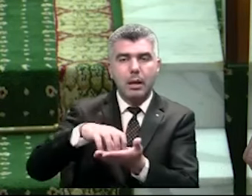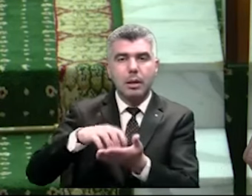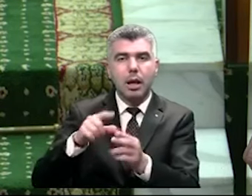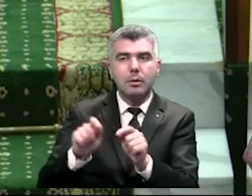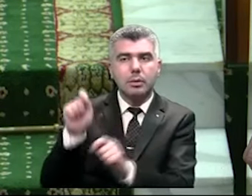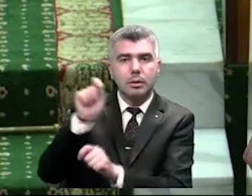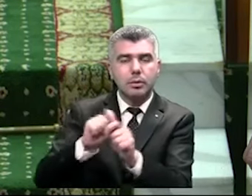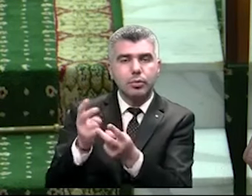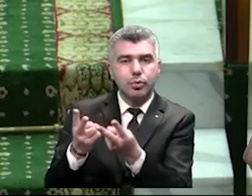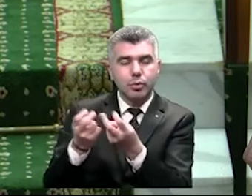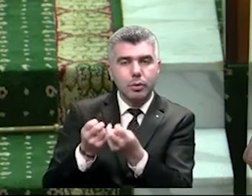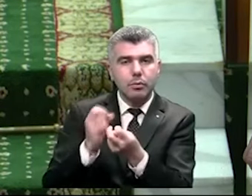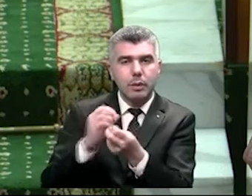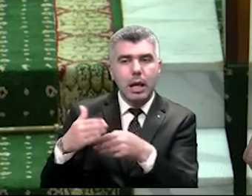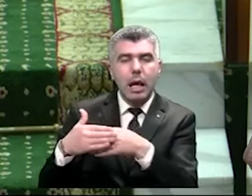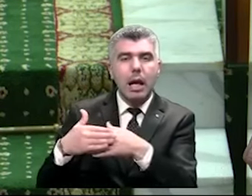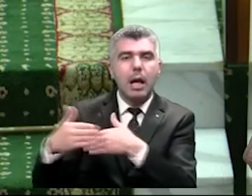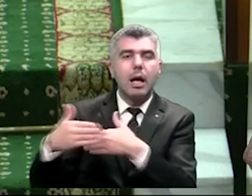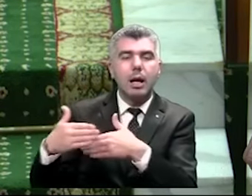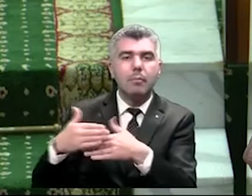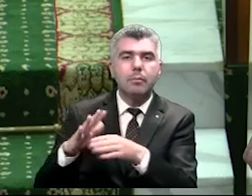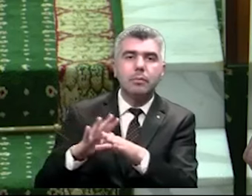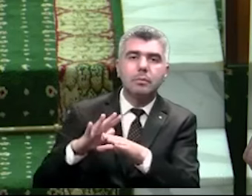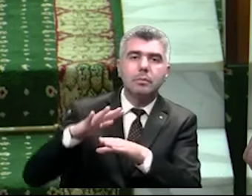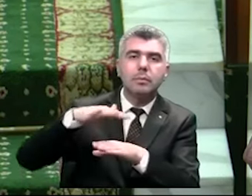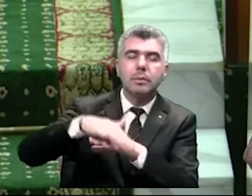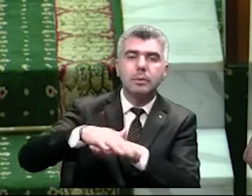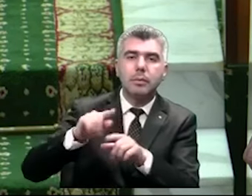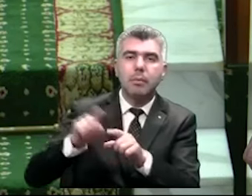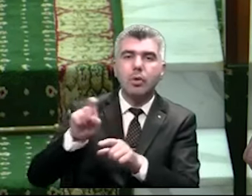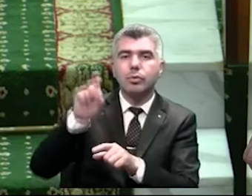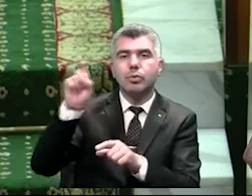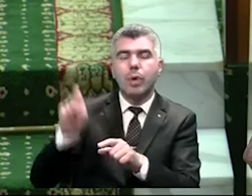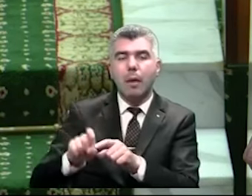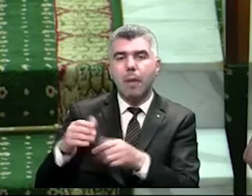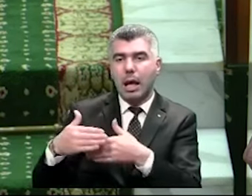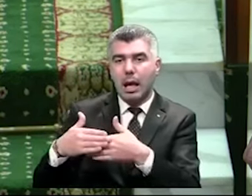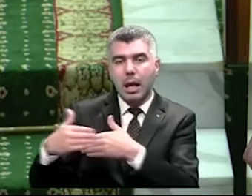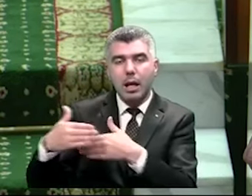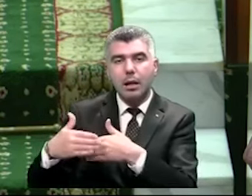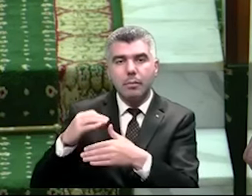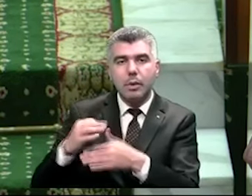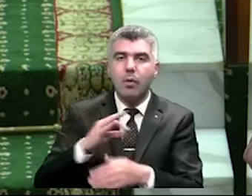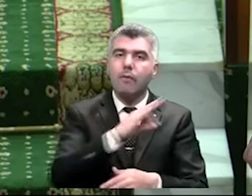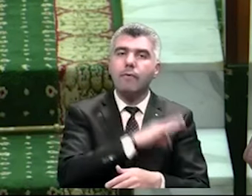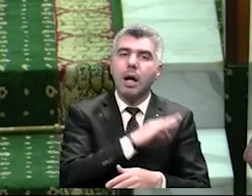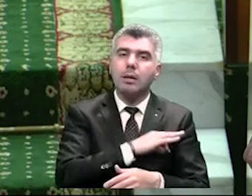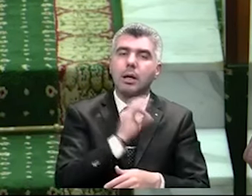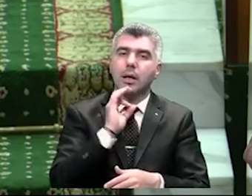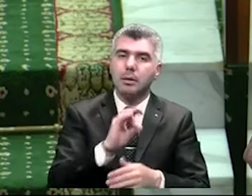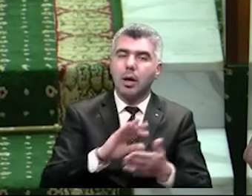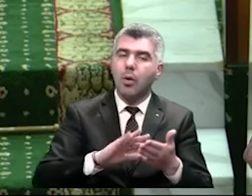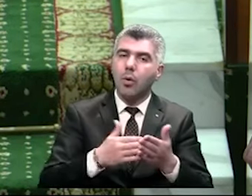را احنا بدينا نديروها قريبه من السدود باش الجماعات الترابيه المجاوره الليس تستفيد هذا الشي ما قمنا به